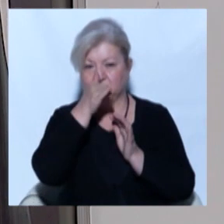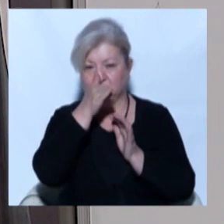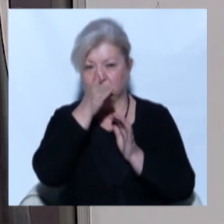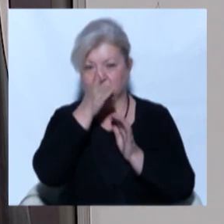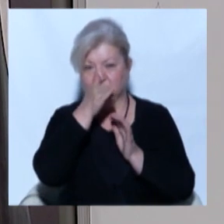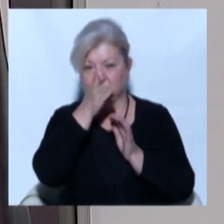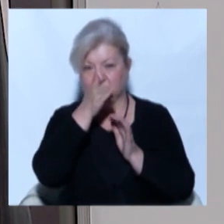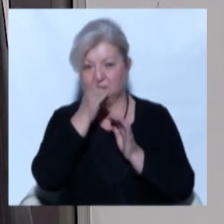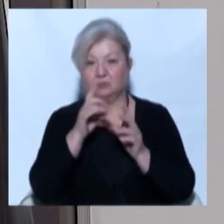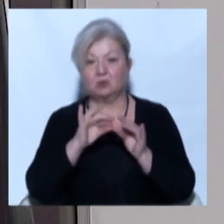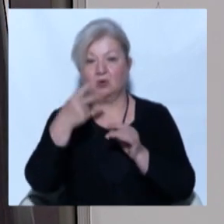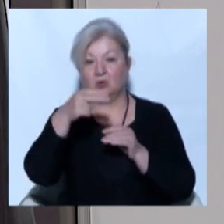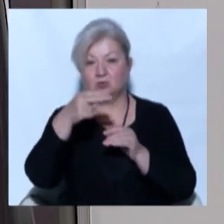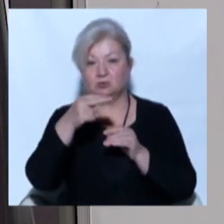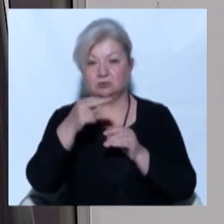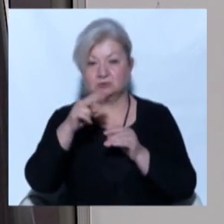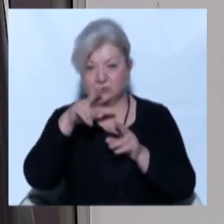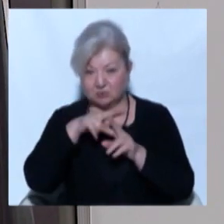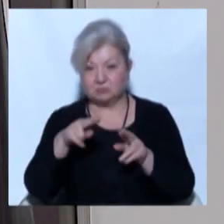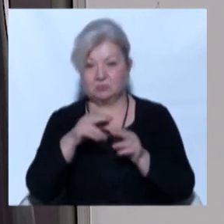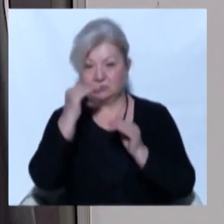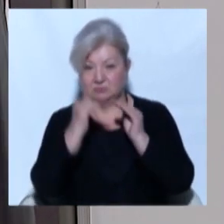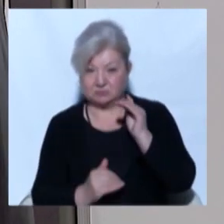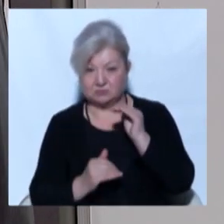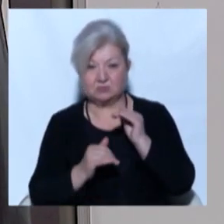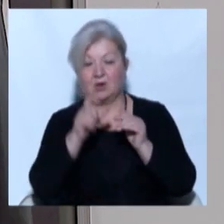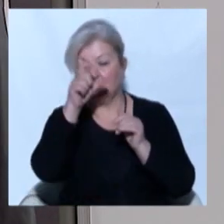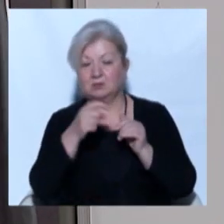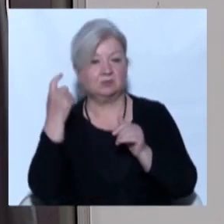ქვევით ესმის ადამიანს ინფრაბგერა ეწოდება ამას, თუმცა